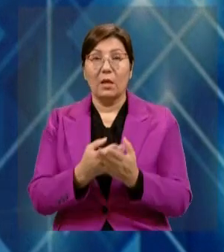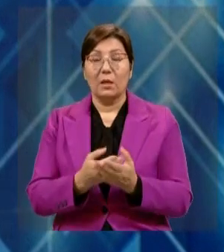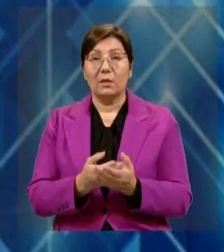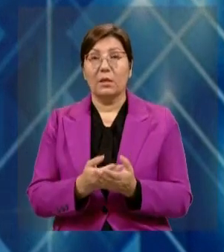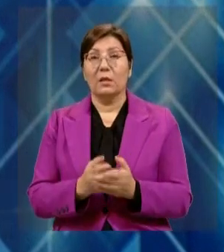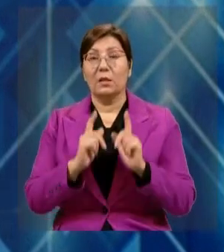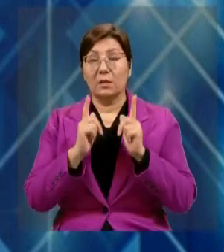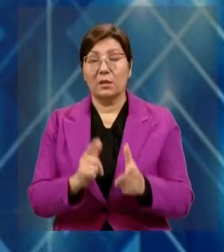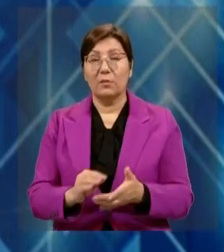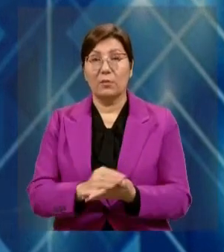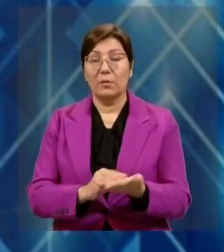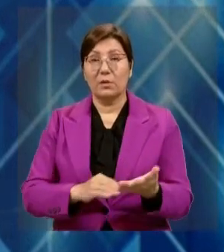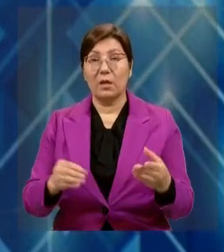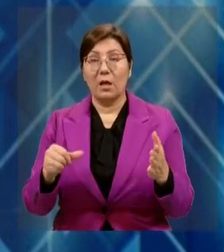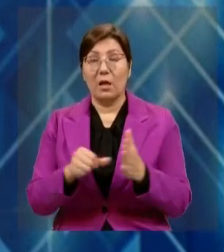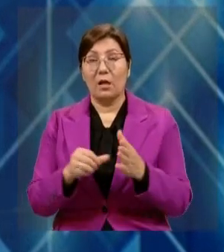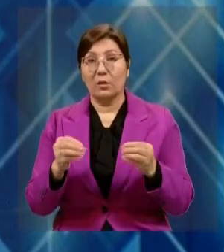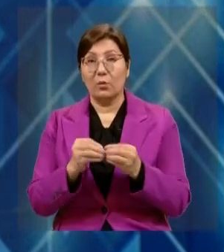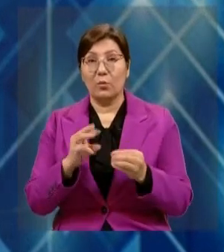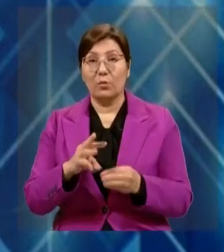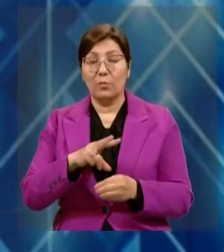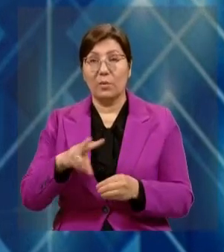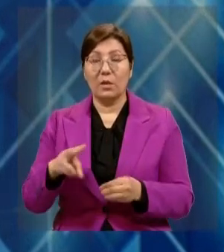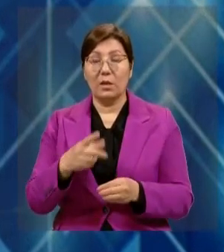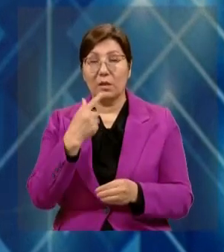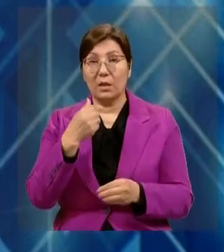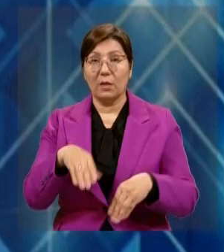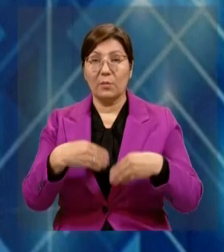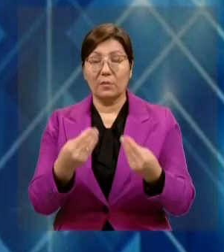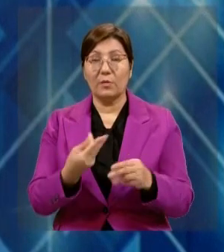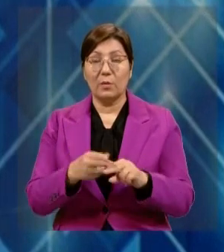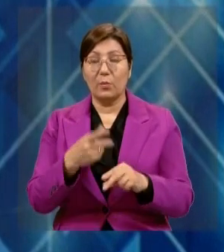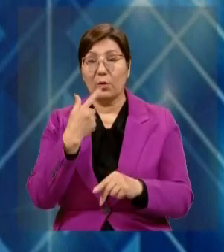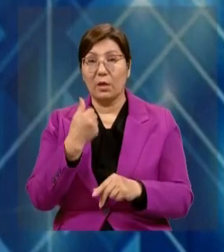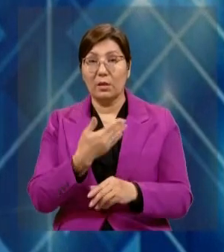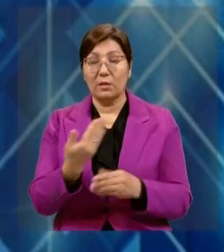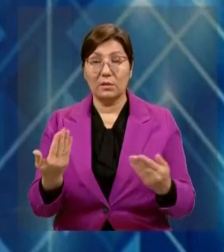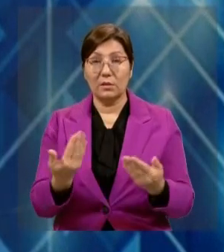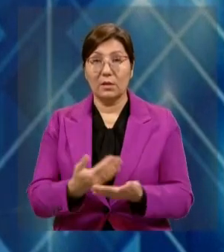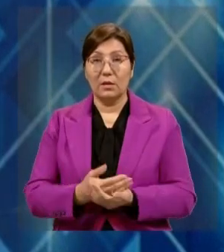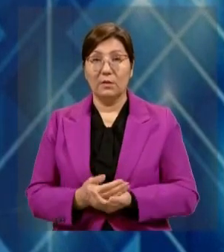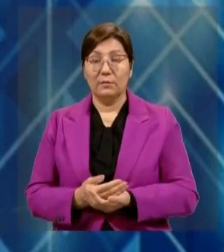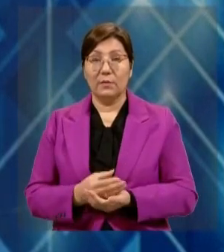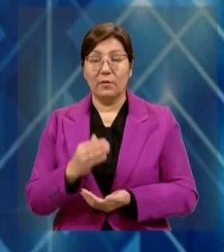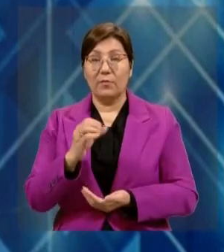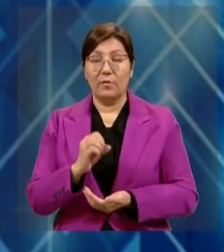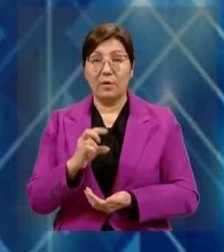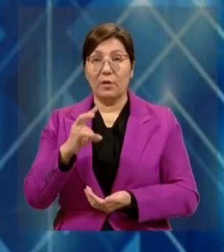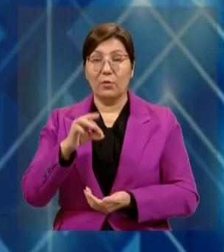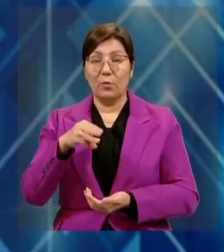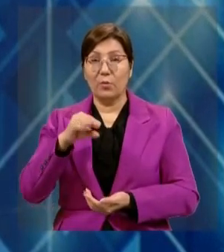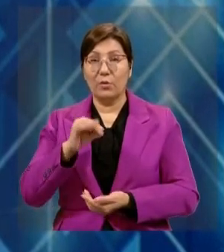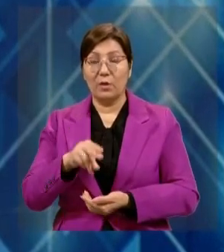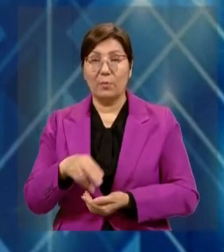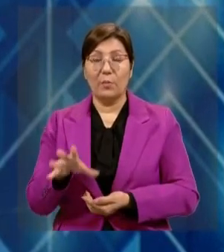де 6-10 миллилитр пробиркеге қан тапсырасыздар. Ол қанды сіздің барлық қаныңыздың фенотиптері, сіз туралы